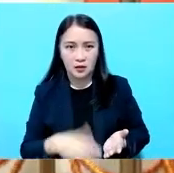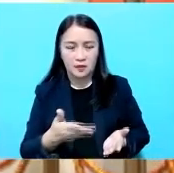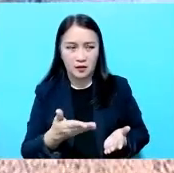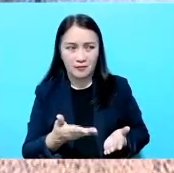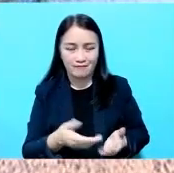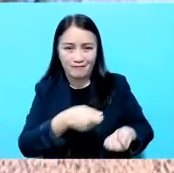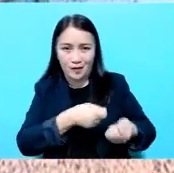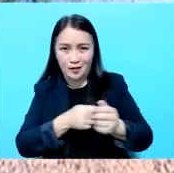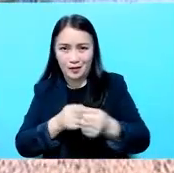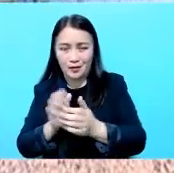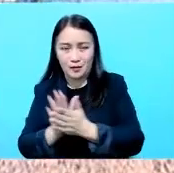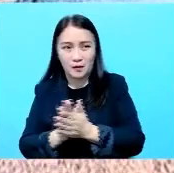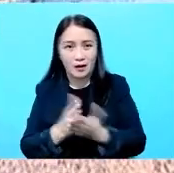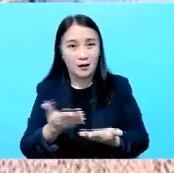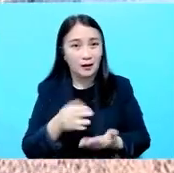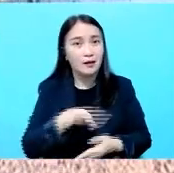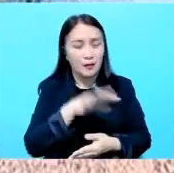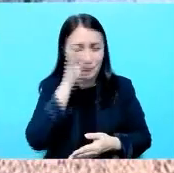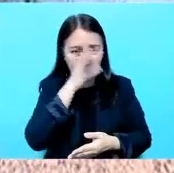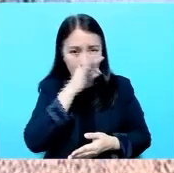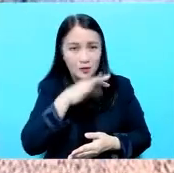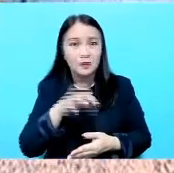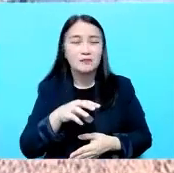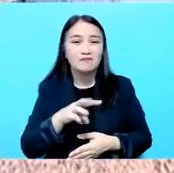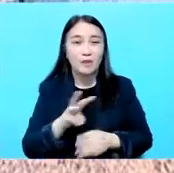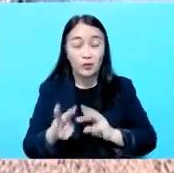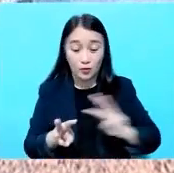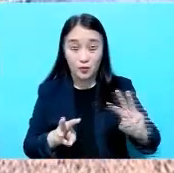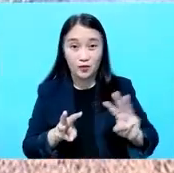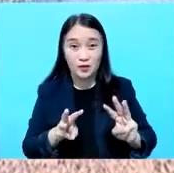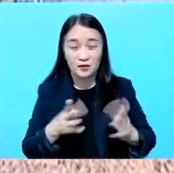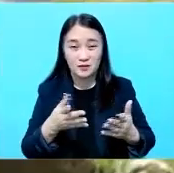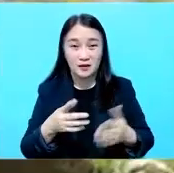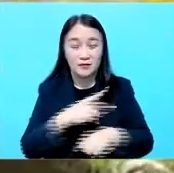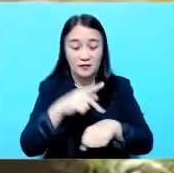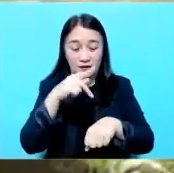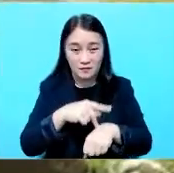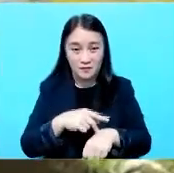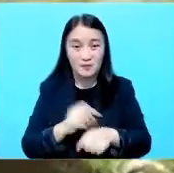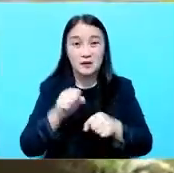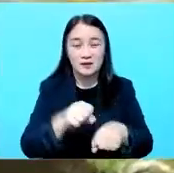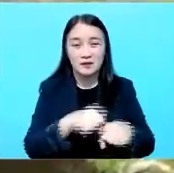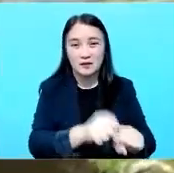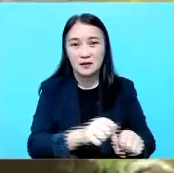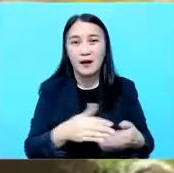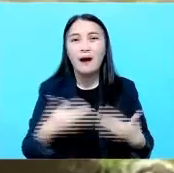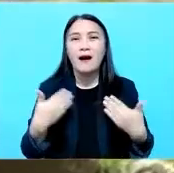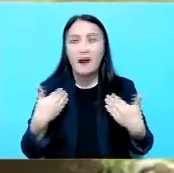Sea. Inatasan na niya ang Philippine Coast Guard at ang Department of Foreign Affairs sa pagtukoy sa fishing grounds ng mga mangingisdang